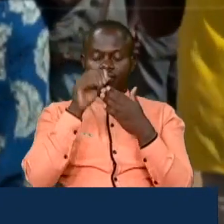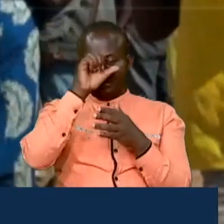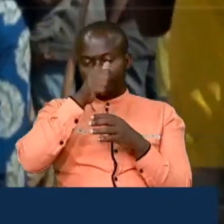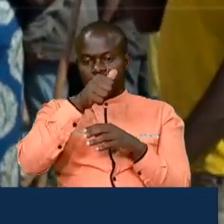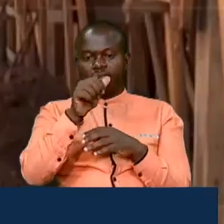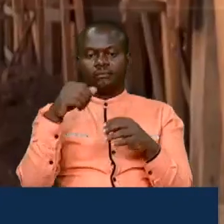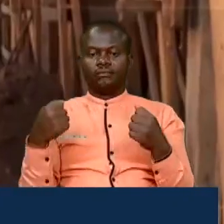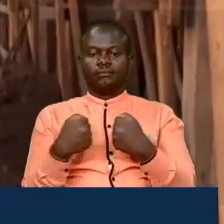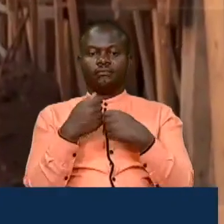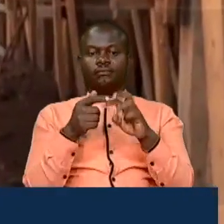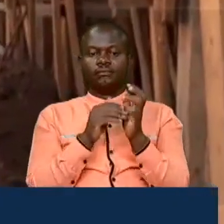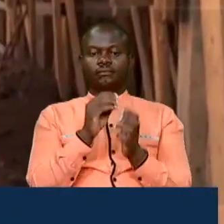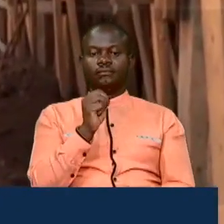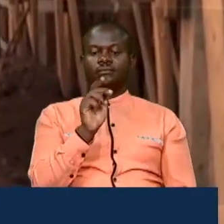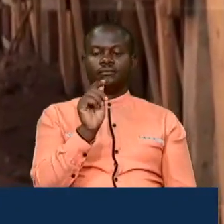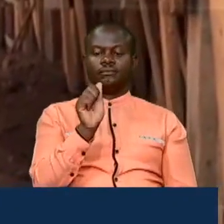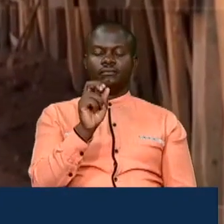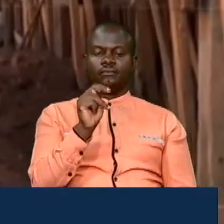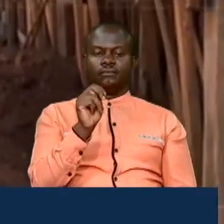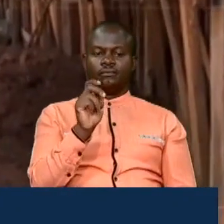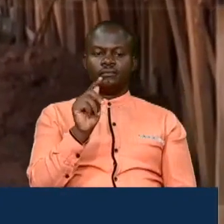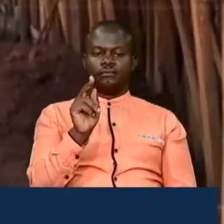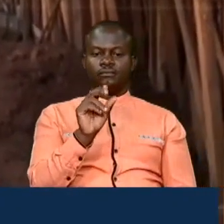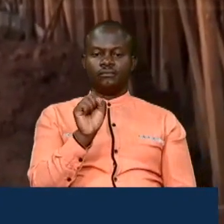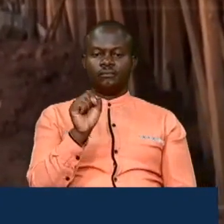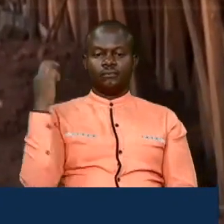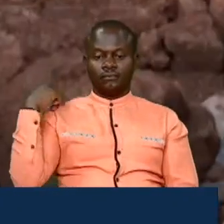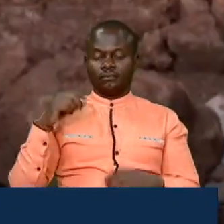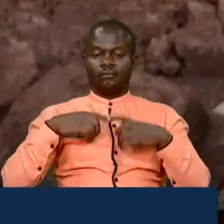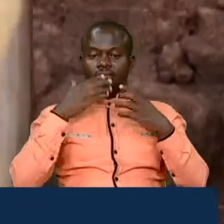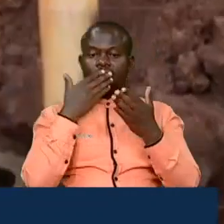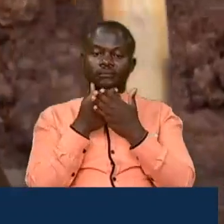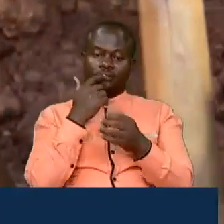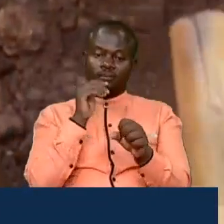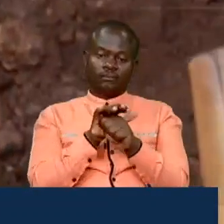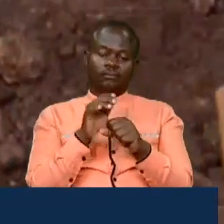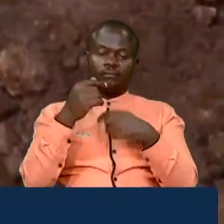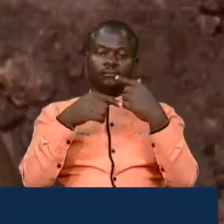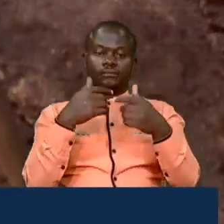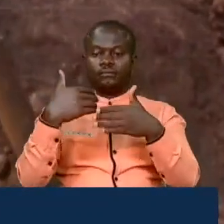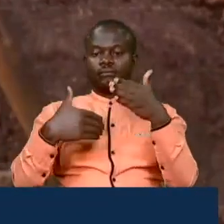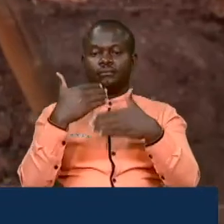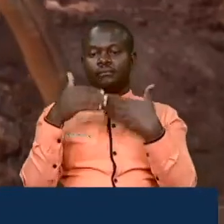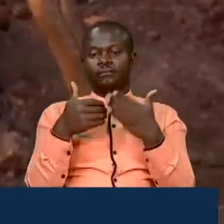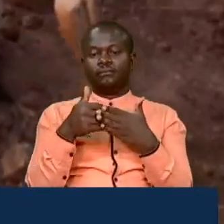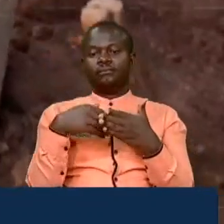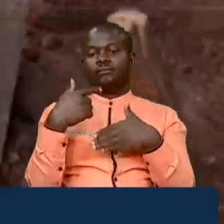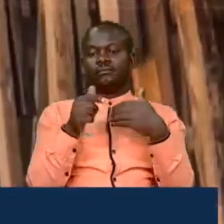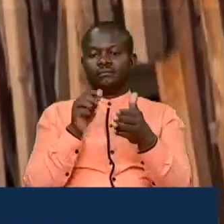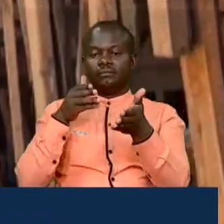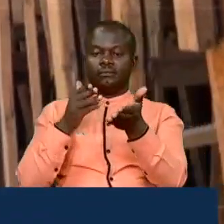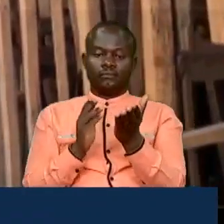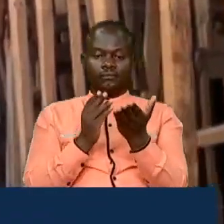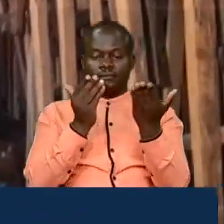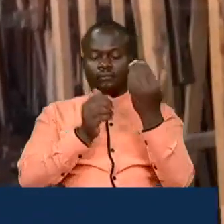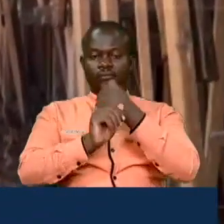iyi mpanuka, ndetse Mukankusi Athanase Vice Meya ushinzwe imibereho myiza y'abaturage abizeza ko akarere karakomeza kubaba hafi no gukomeza gukurikirana ko